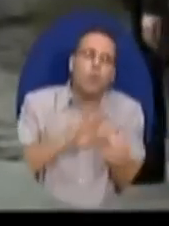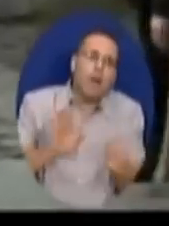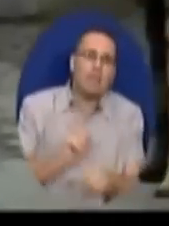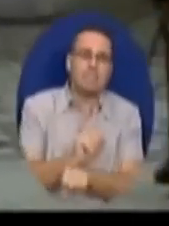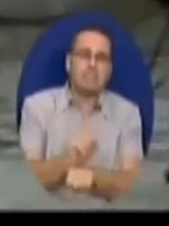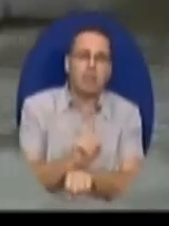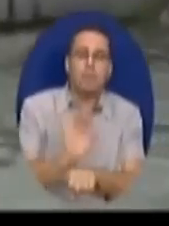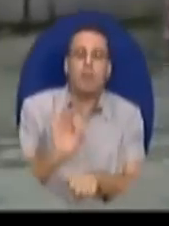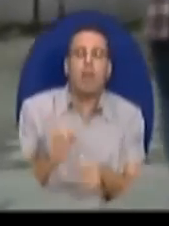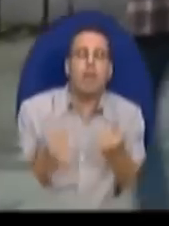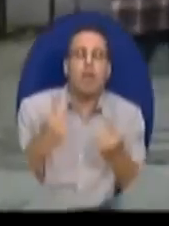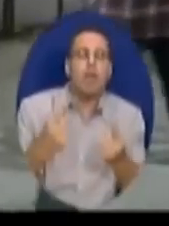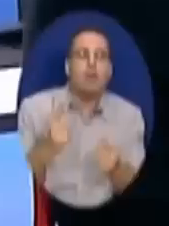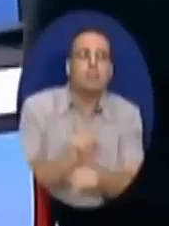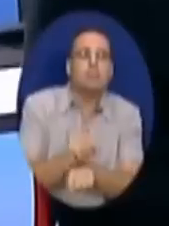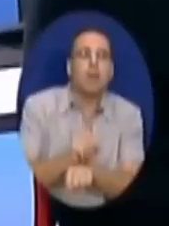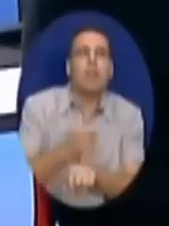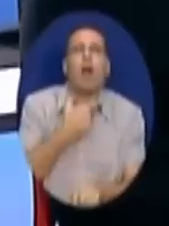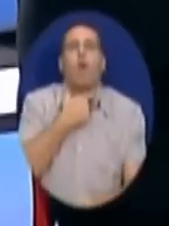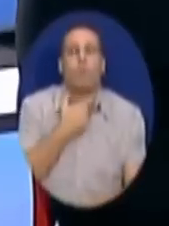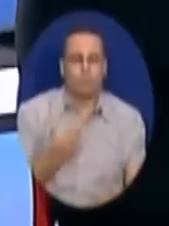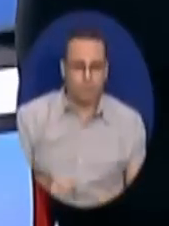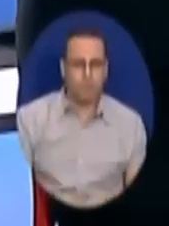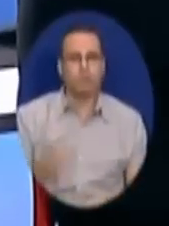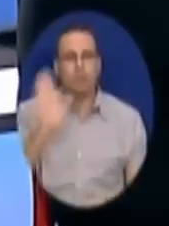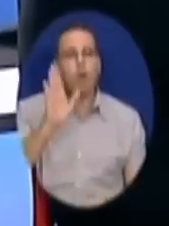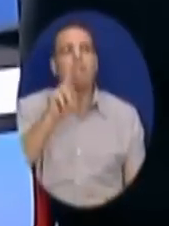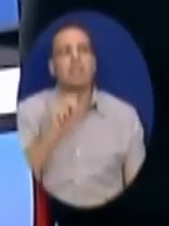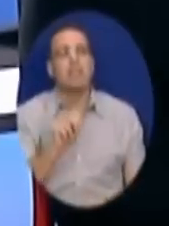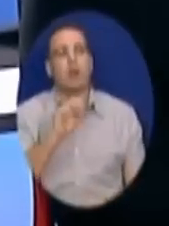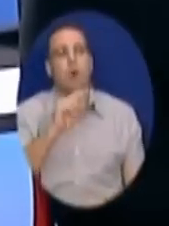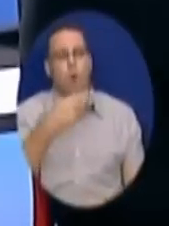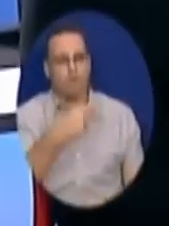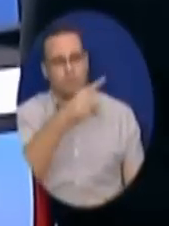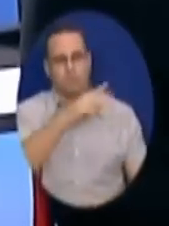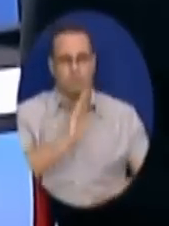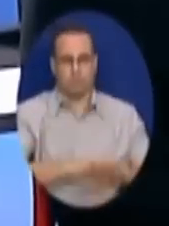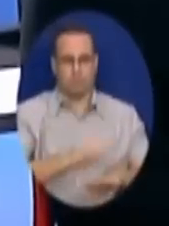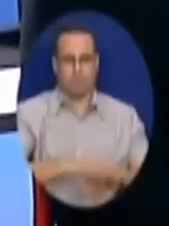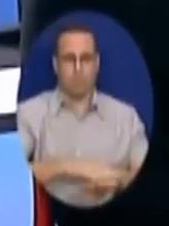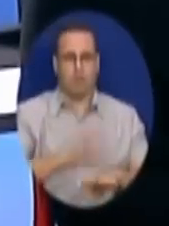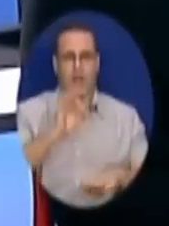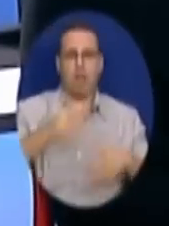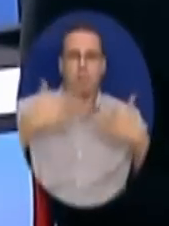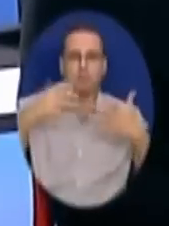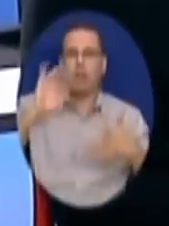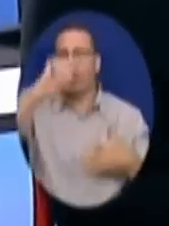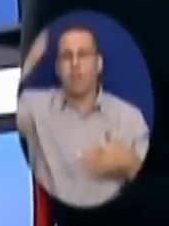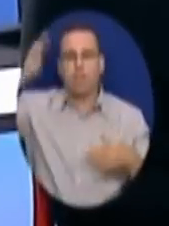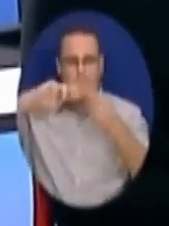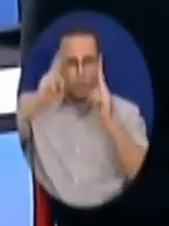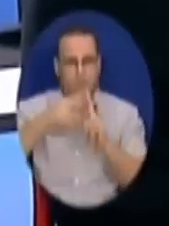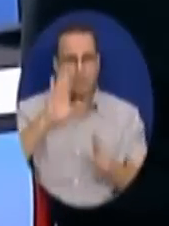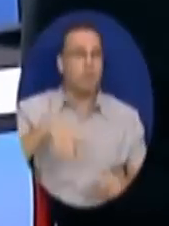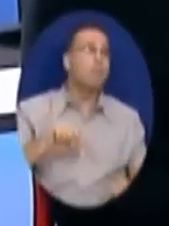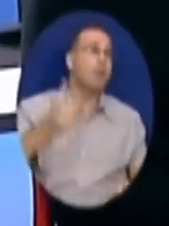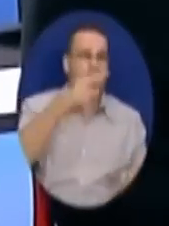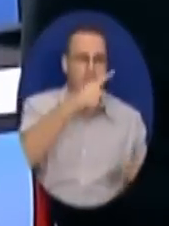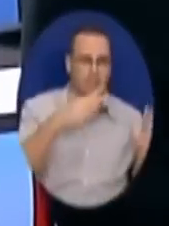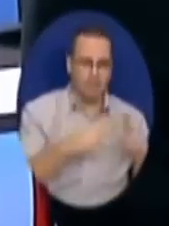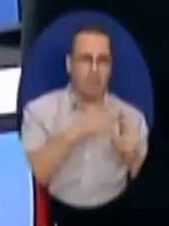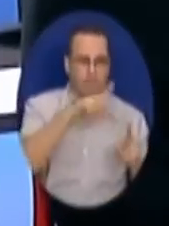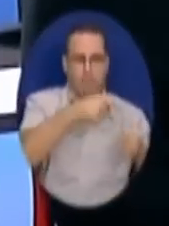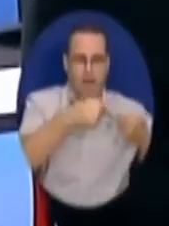לשעת חירום שלום לניצן הורביץ פרשן עניינים בינלאומיים ובעיקר עניינים צרפתיים חבר הכנסת לשעבר ושלום לדור סרה